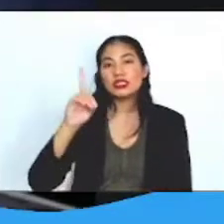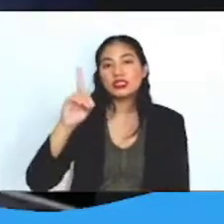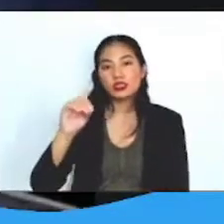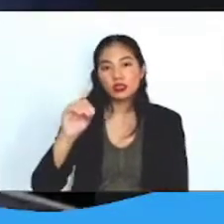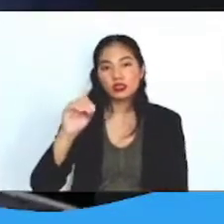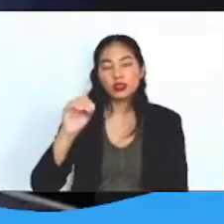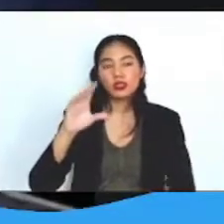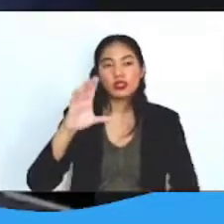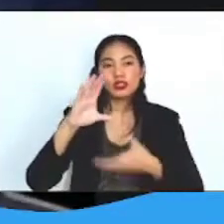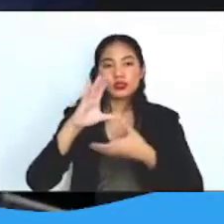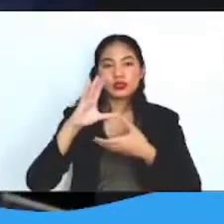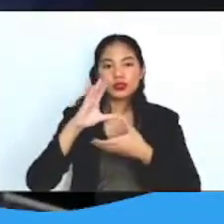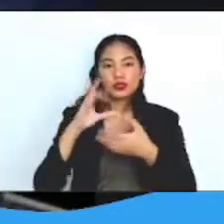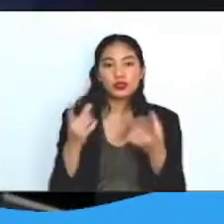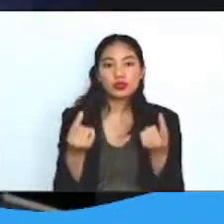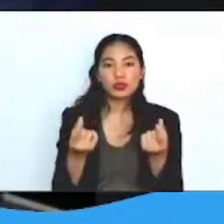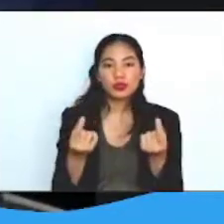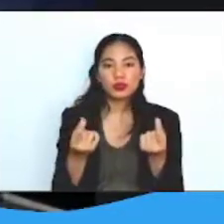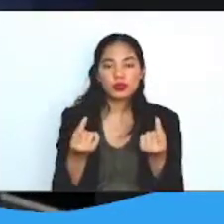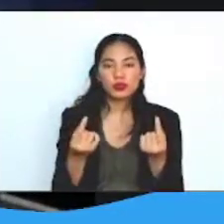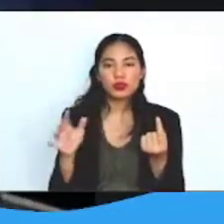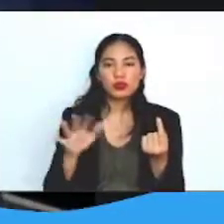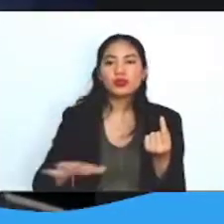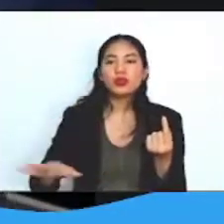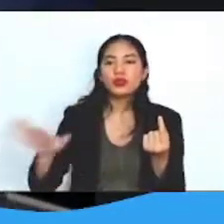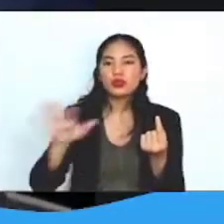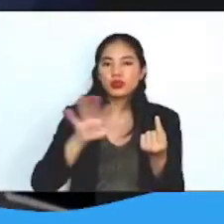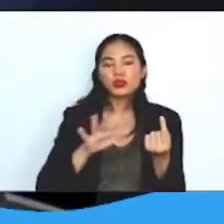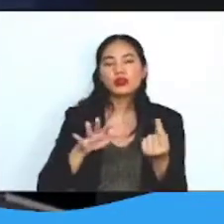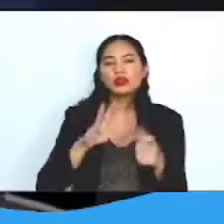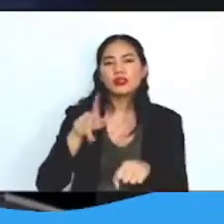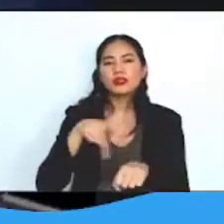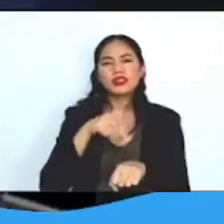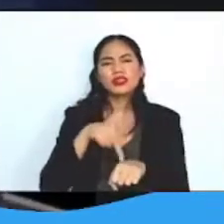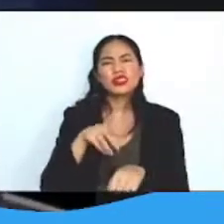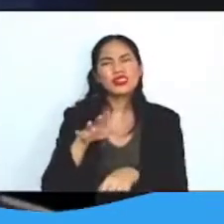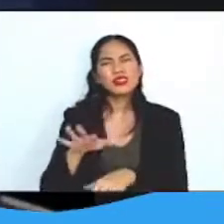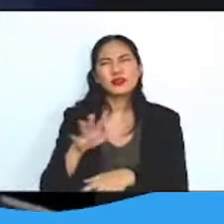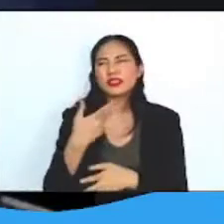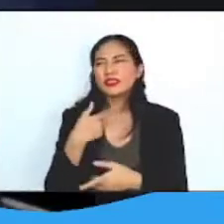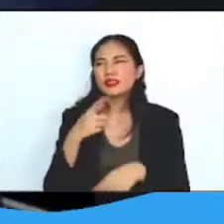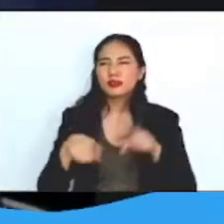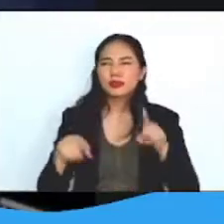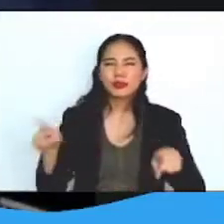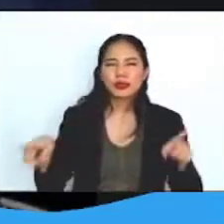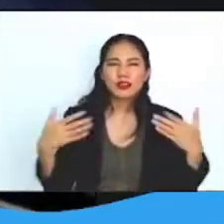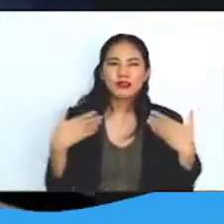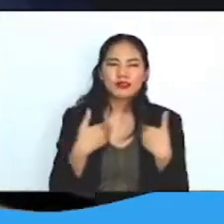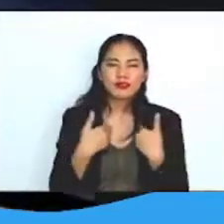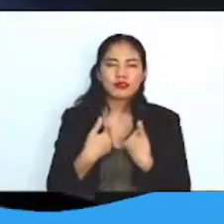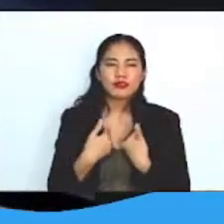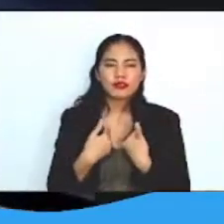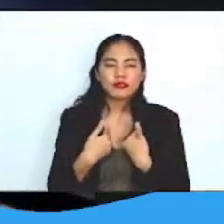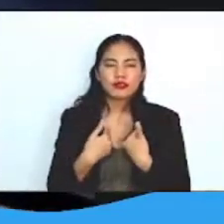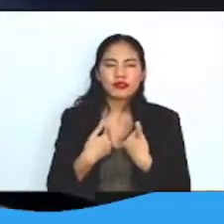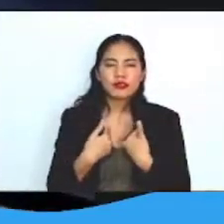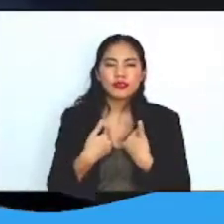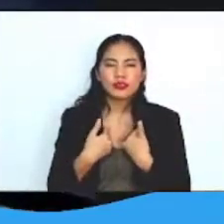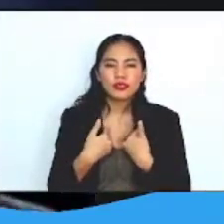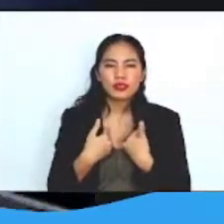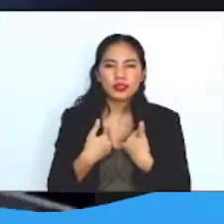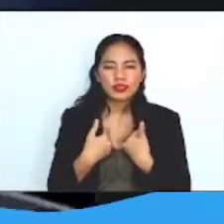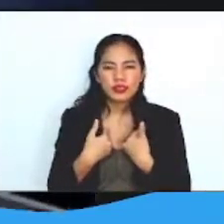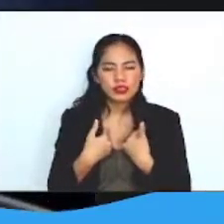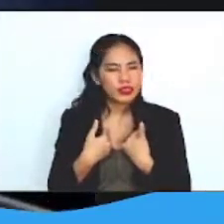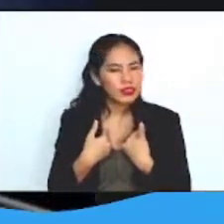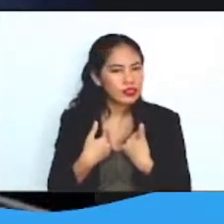Division-wide, almost 50, iba-iba po eh. May pagtutok sa kinder to grade 3, may datos po sila eh. 4 to